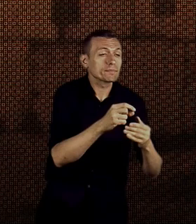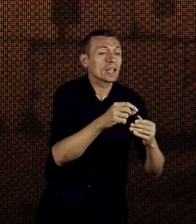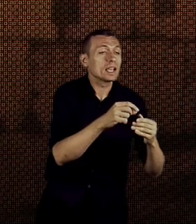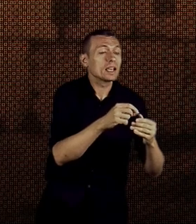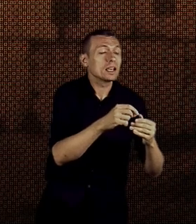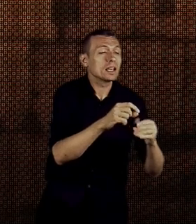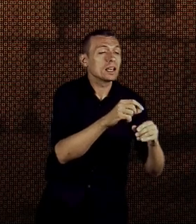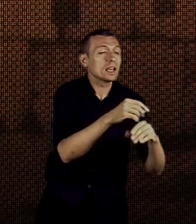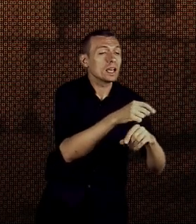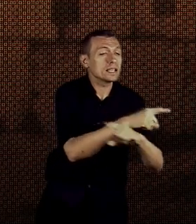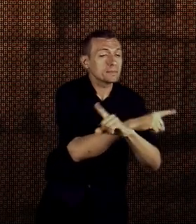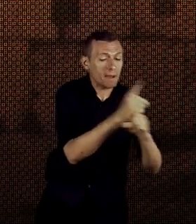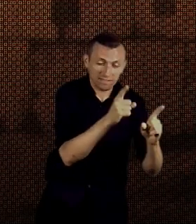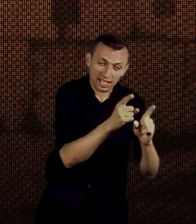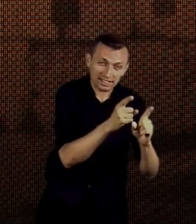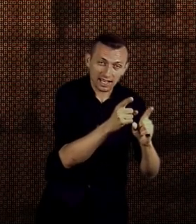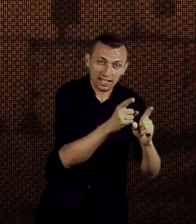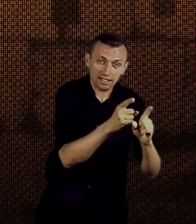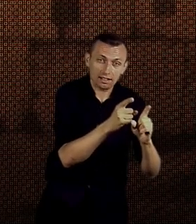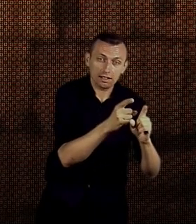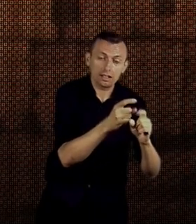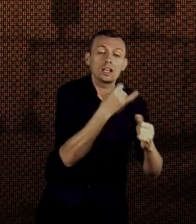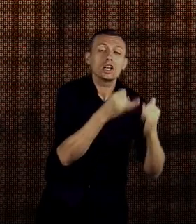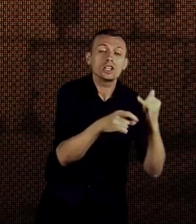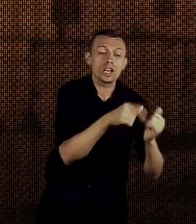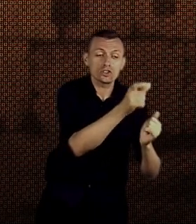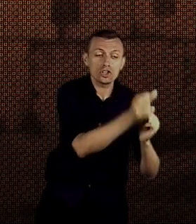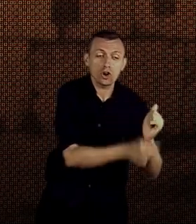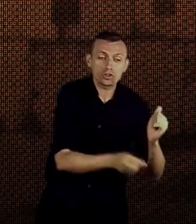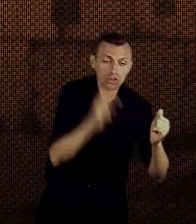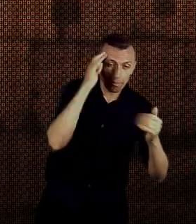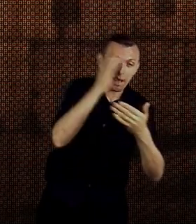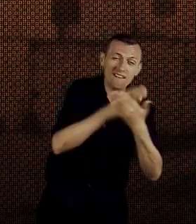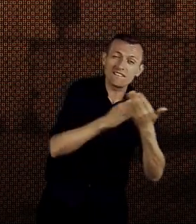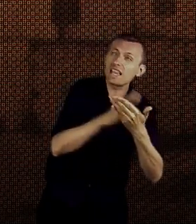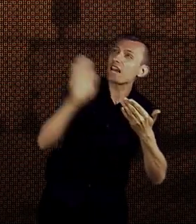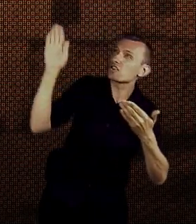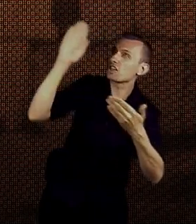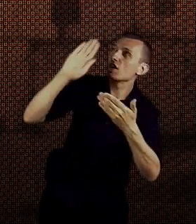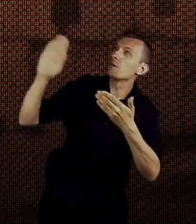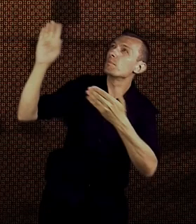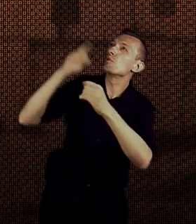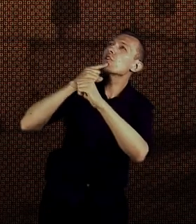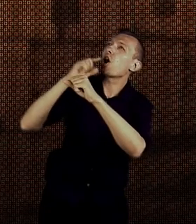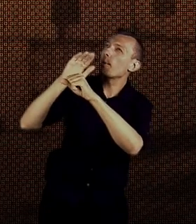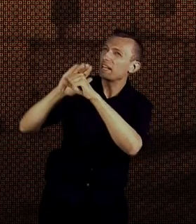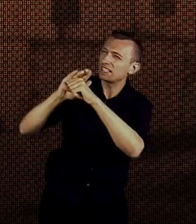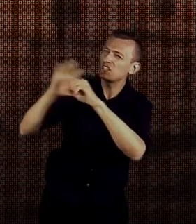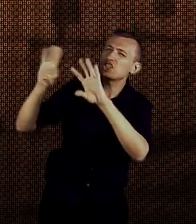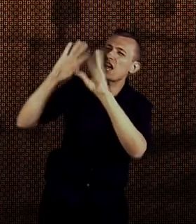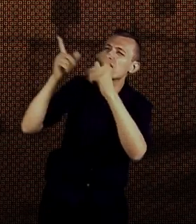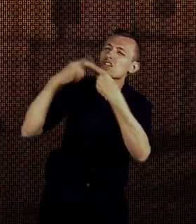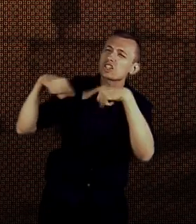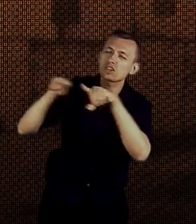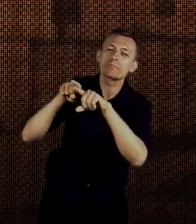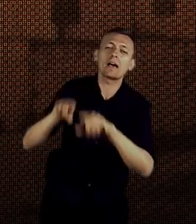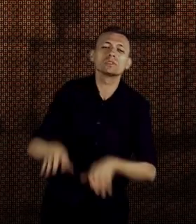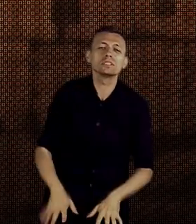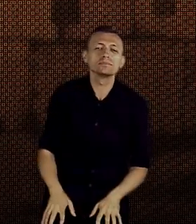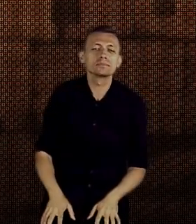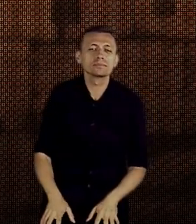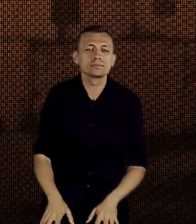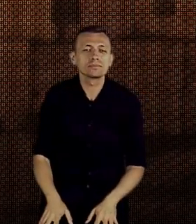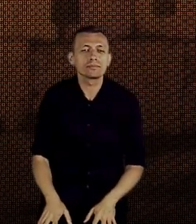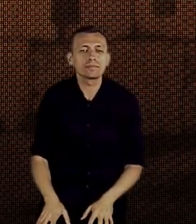kłamać. Inaczej mówiąc, wiara, która nas zbawia, zaczyna się od Boga, a nie